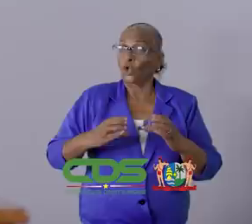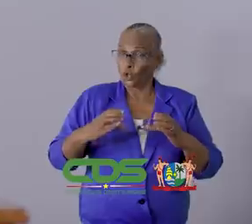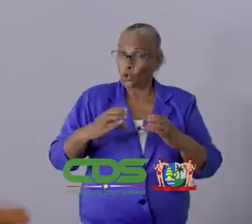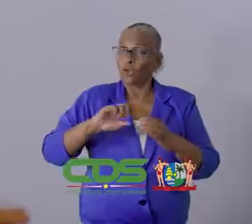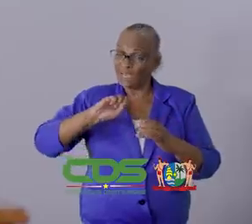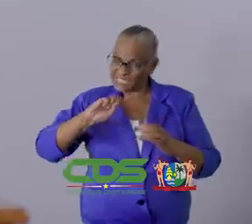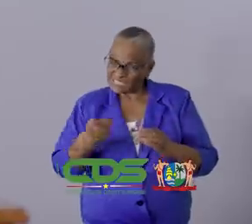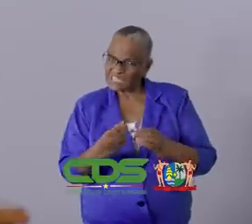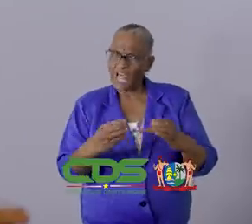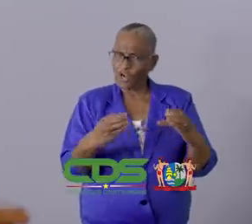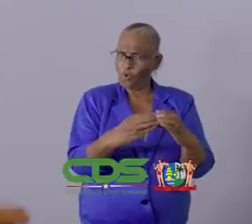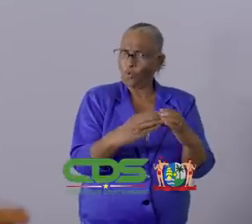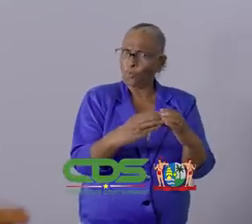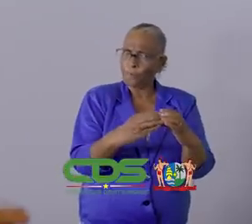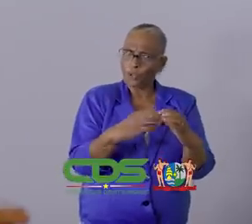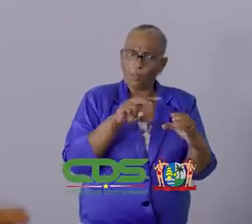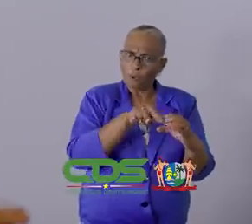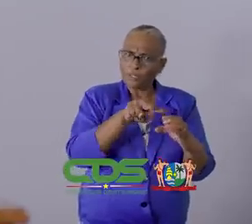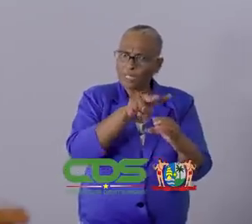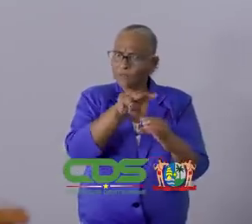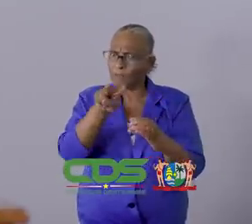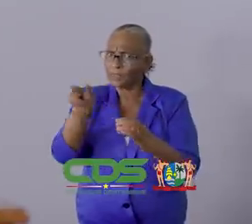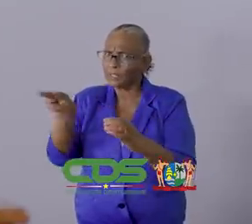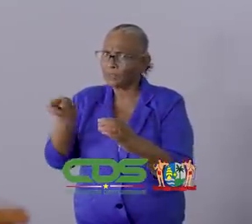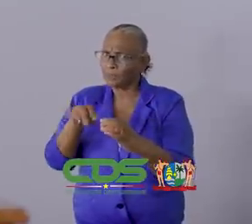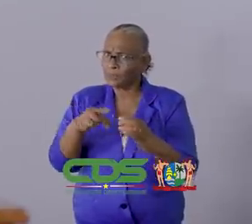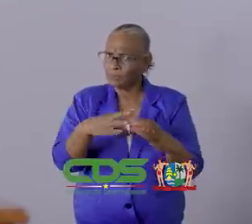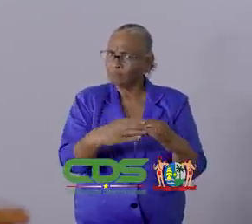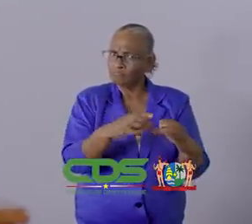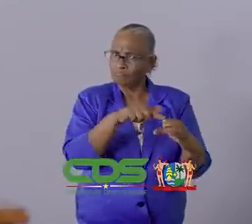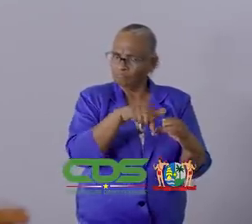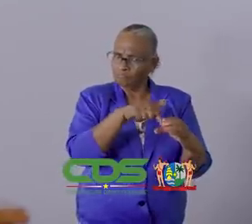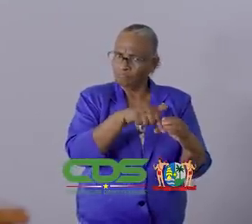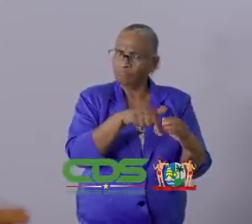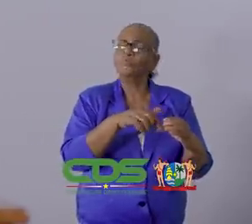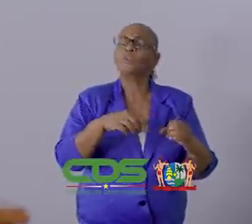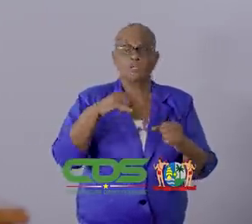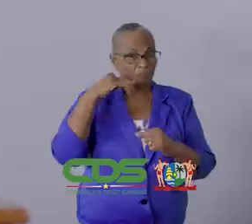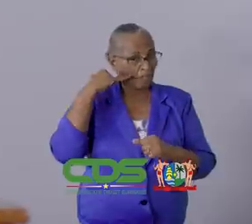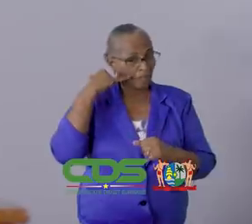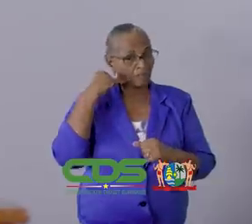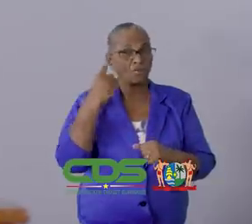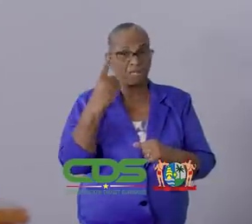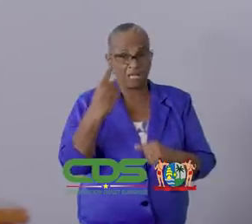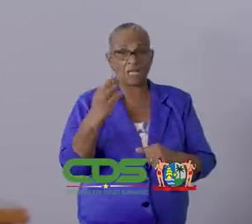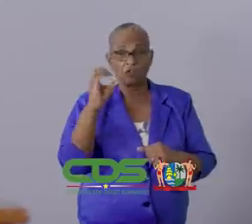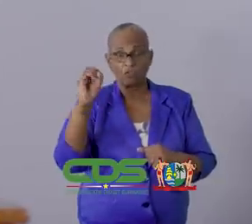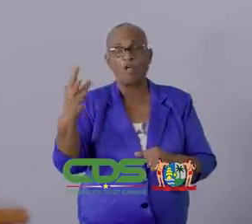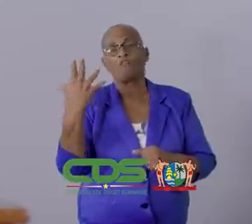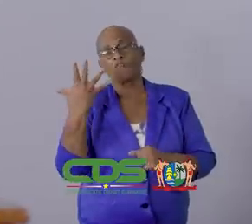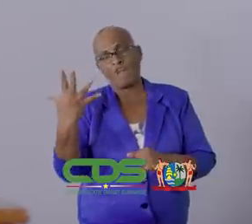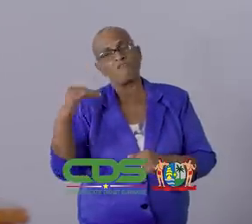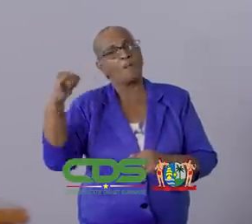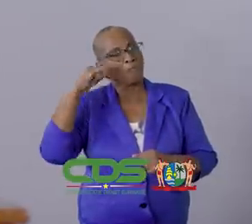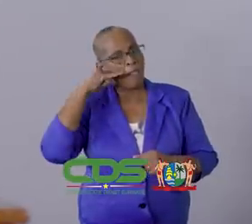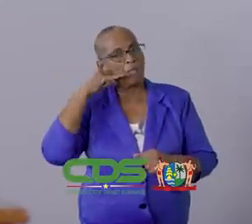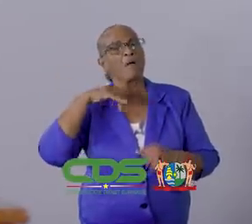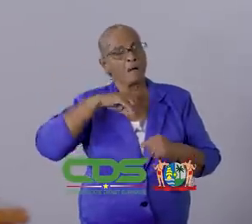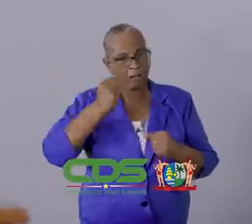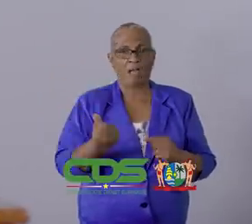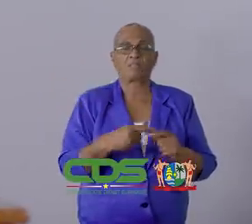Quick Response Team ingezet. Deze dienst is te bereiken op het nummer